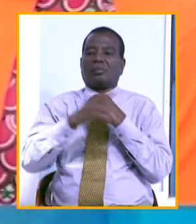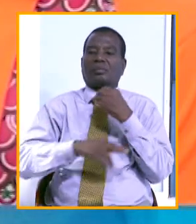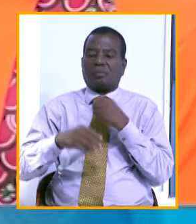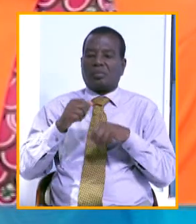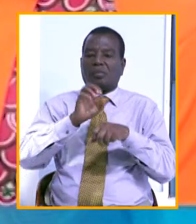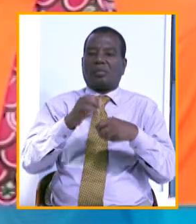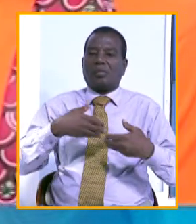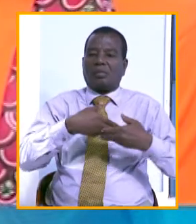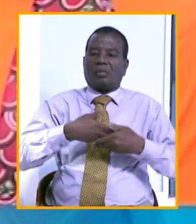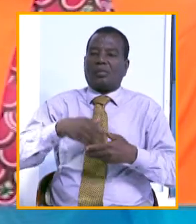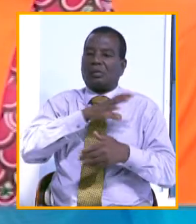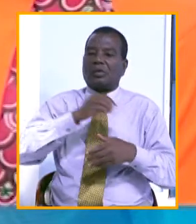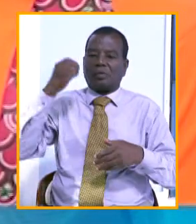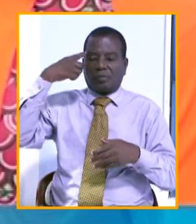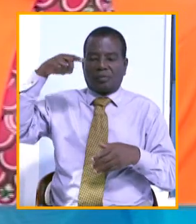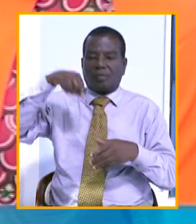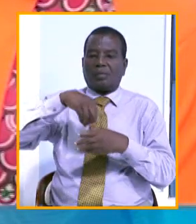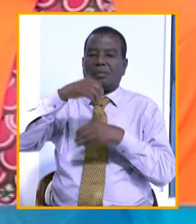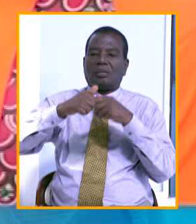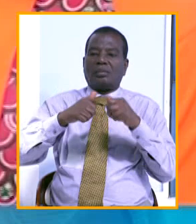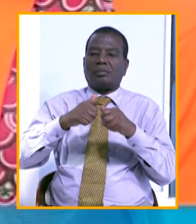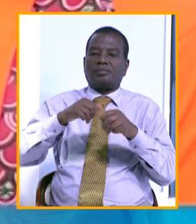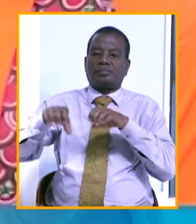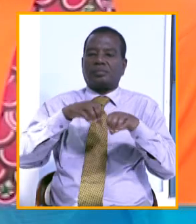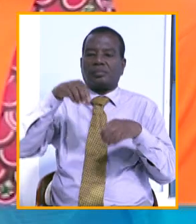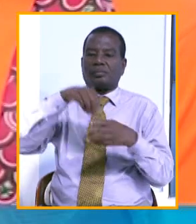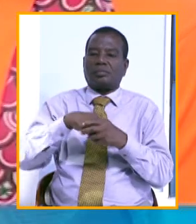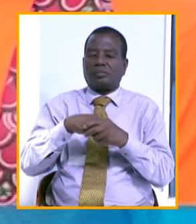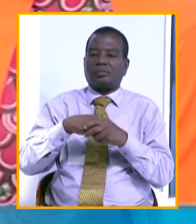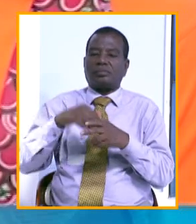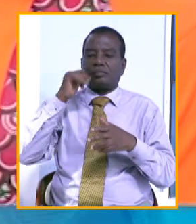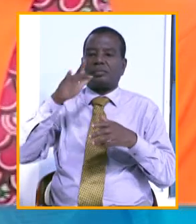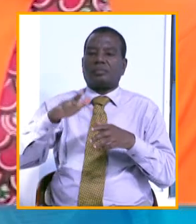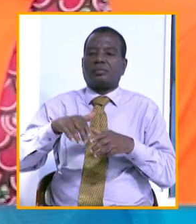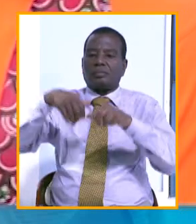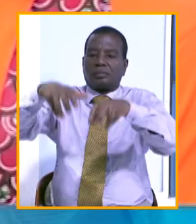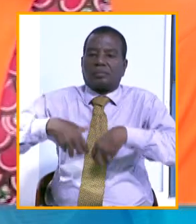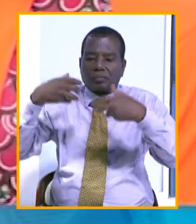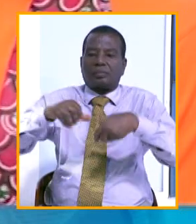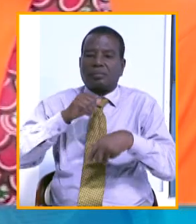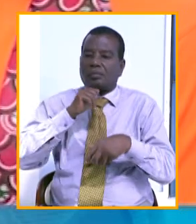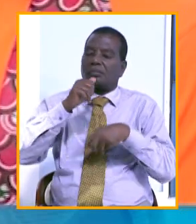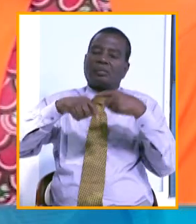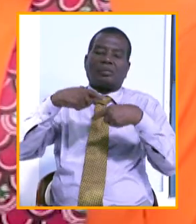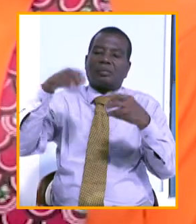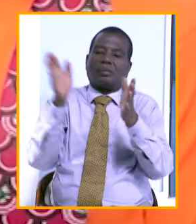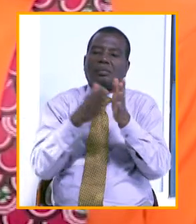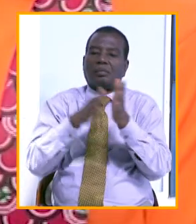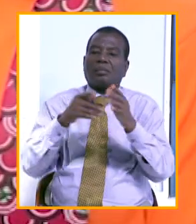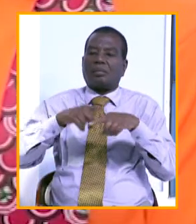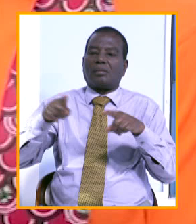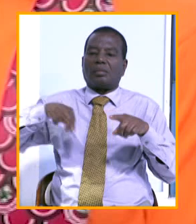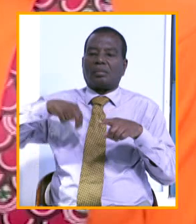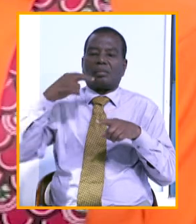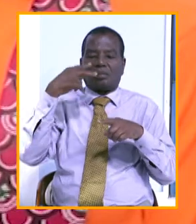mais d'améliorer ce qu'elles font déjà dans ce qu'elles font au quotidien. C'est des femmes agricoles qui, pour la plupart, n'ont pas eu la chance d'être scolarisées, mais nous veillons à